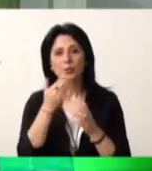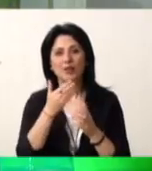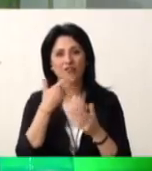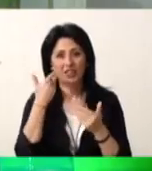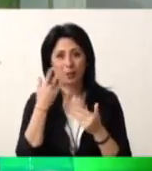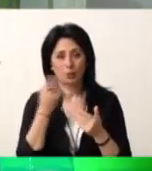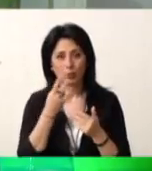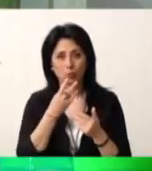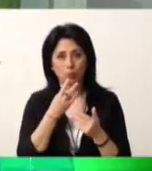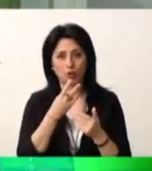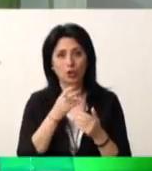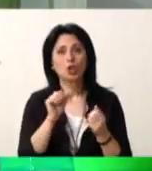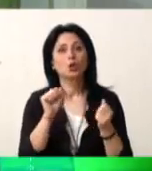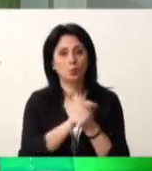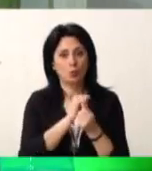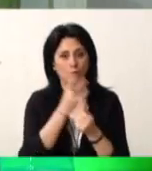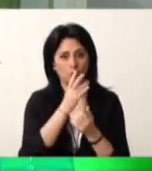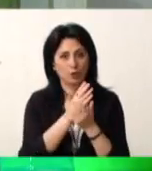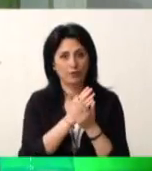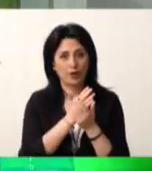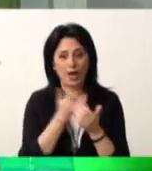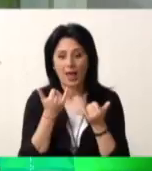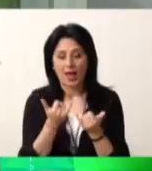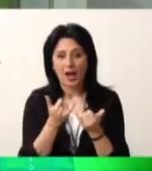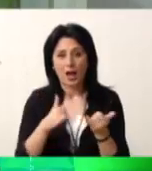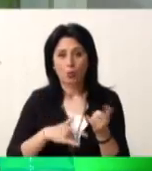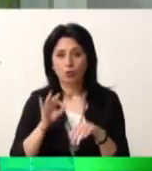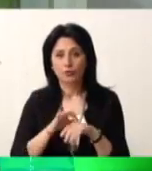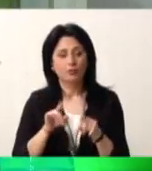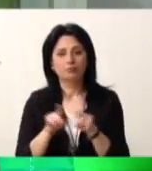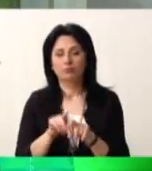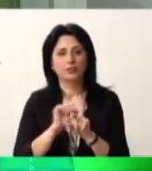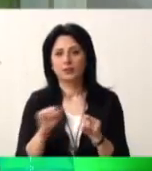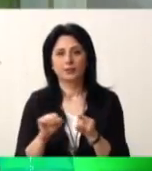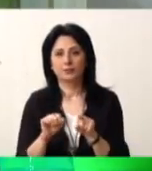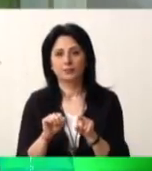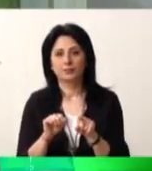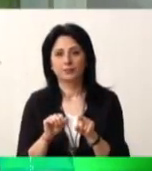მრავალი მიზეზით, ჩვენ გირჩევთ ხოლმე ასეთ პროდუქტებს. ასეთ დროს ჩვენ გირჩევნია, რომ ეს იყოს